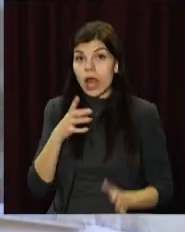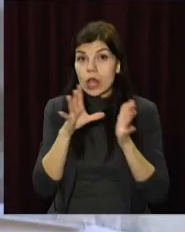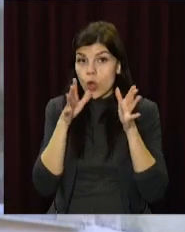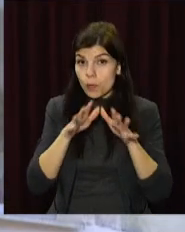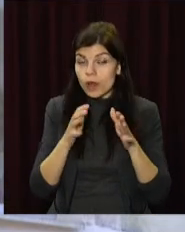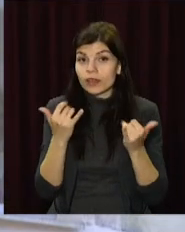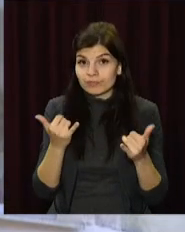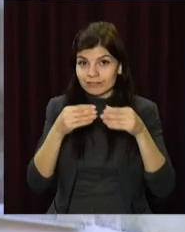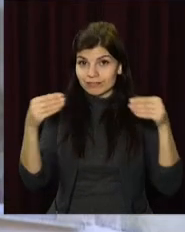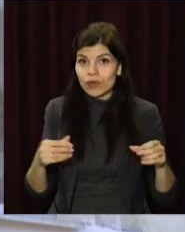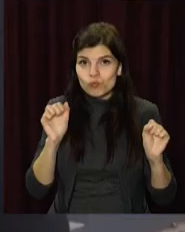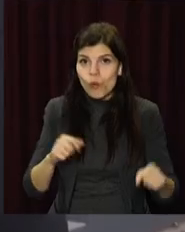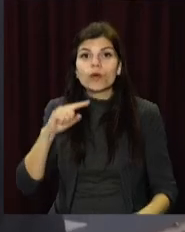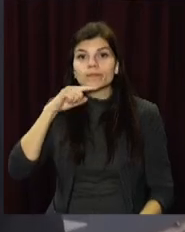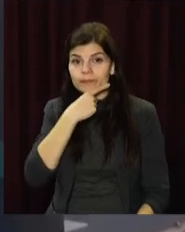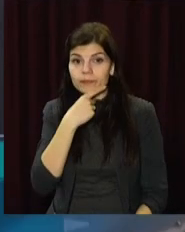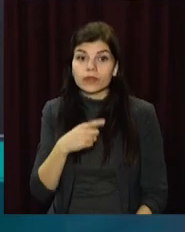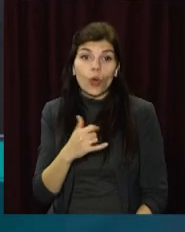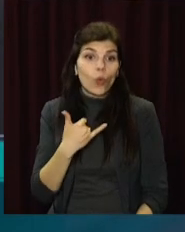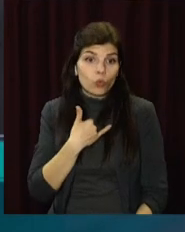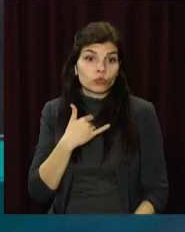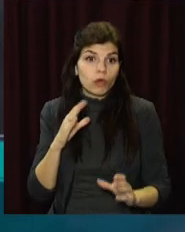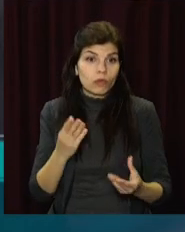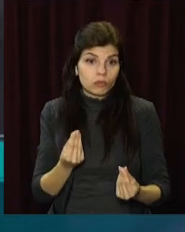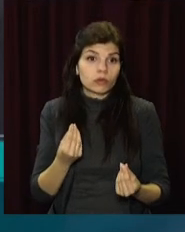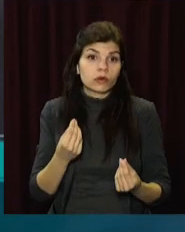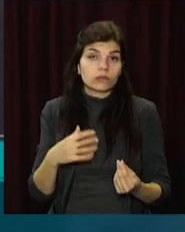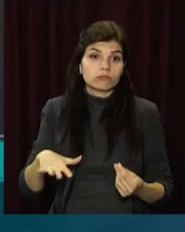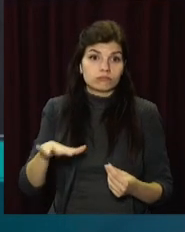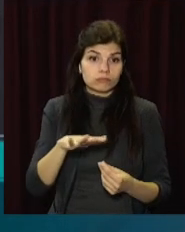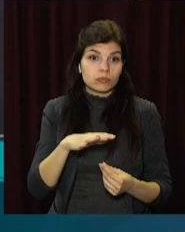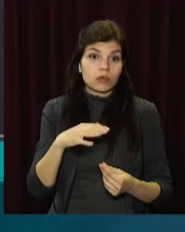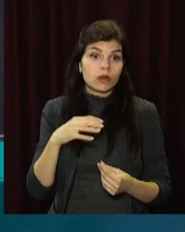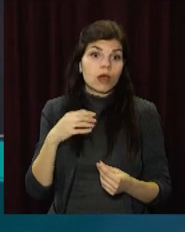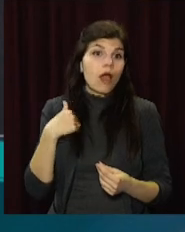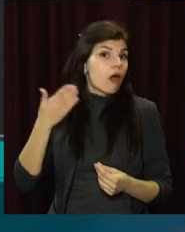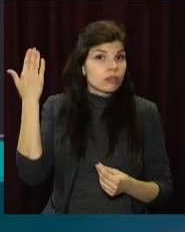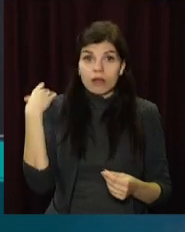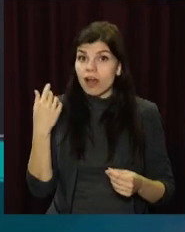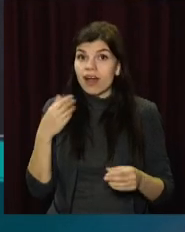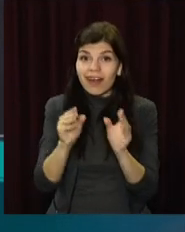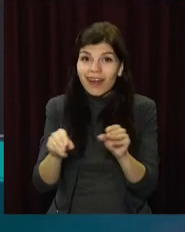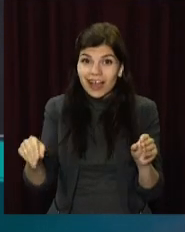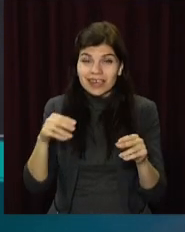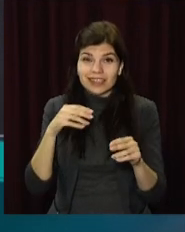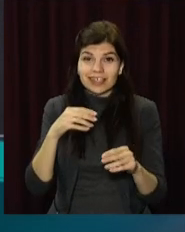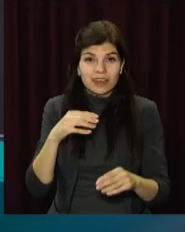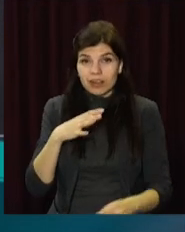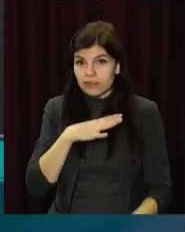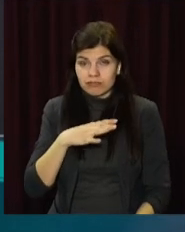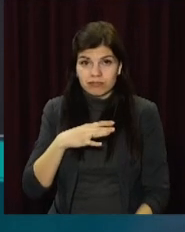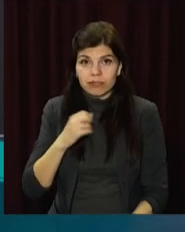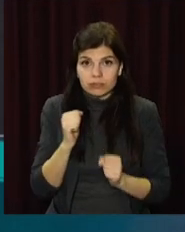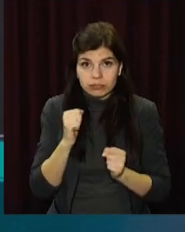електроопаленням тепер можуть заощаджувати. У нас при централізованому отопленні і так тепло не було. А економія в деньгах